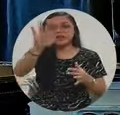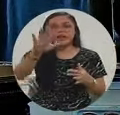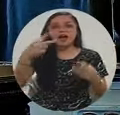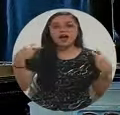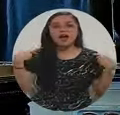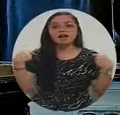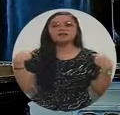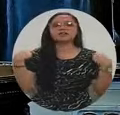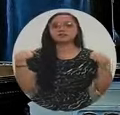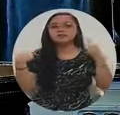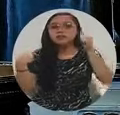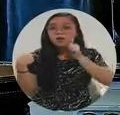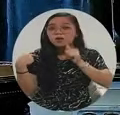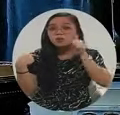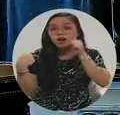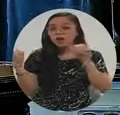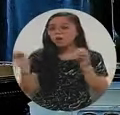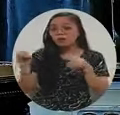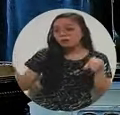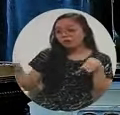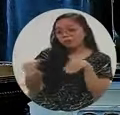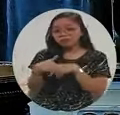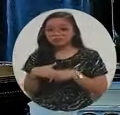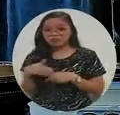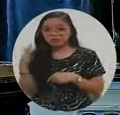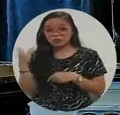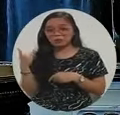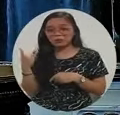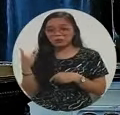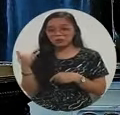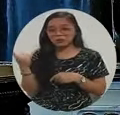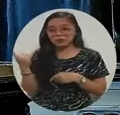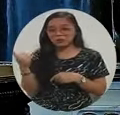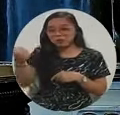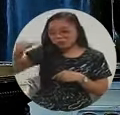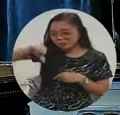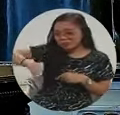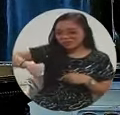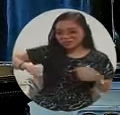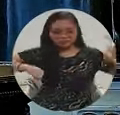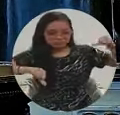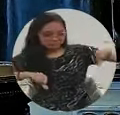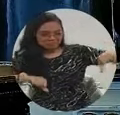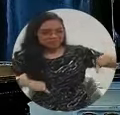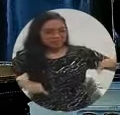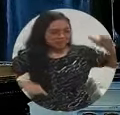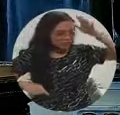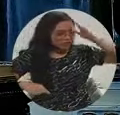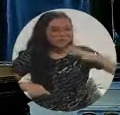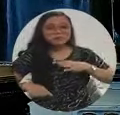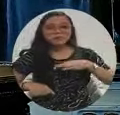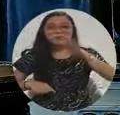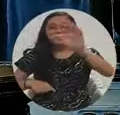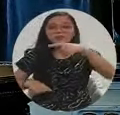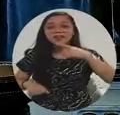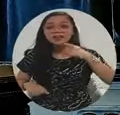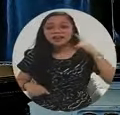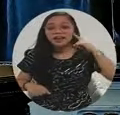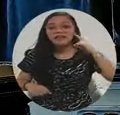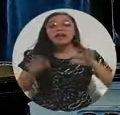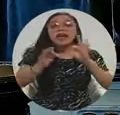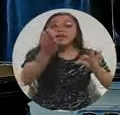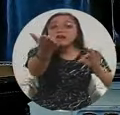Doon ay mga lalaki, doon ay mga babae, wa naman maminyo kay nabigo sa iyang mga litaw. Uy, sa mga igsoon pamina